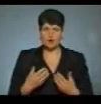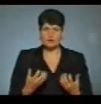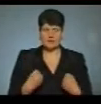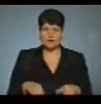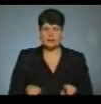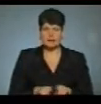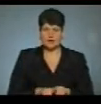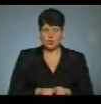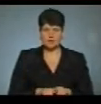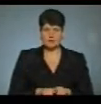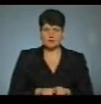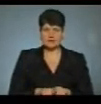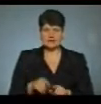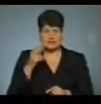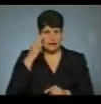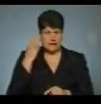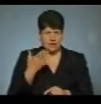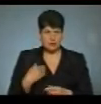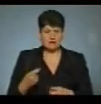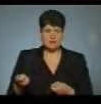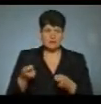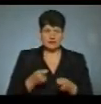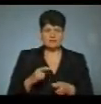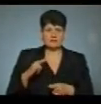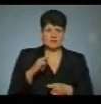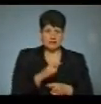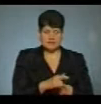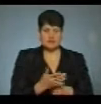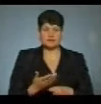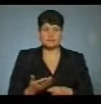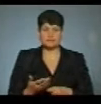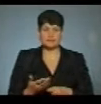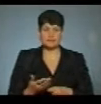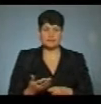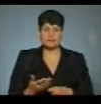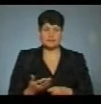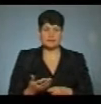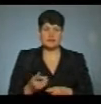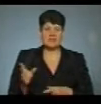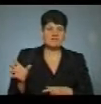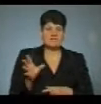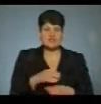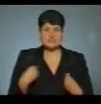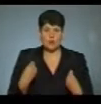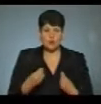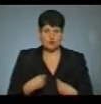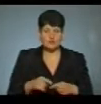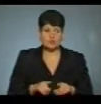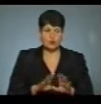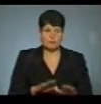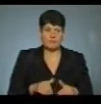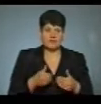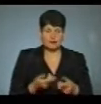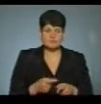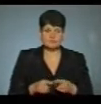також з Китаю, до нас прилетів борт за ініціативою президента України, і всі костюми, вони також передані для